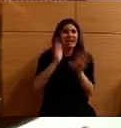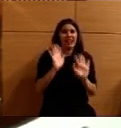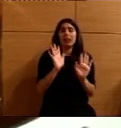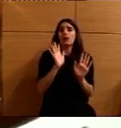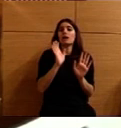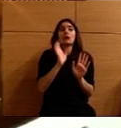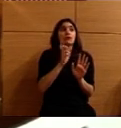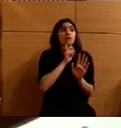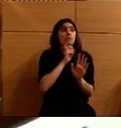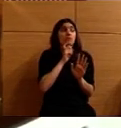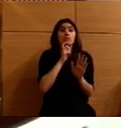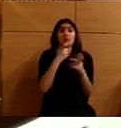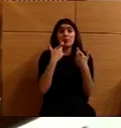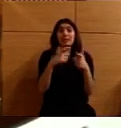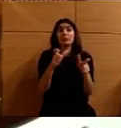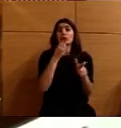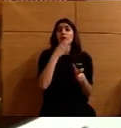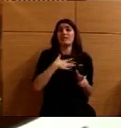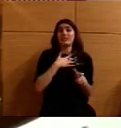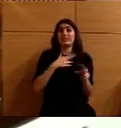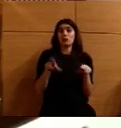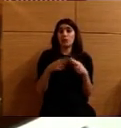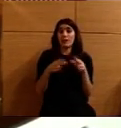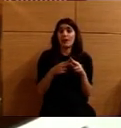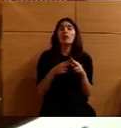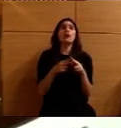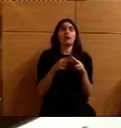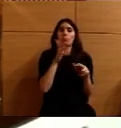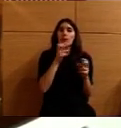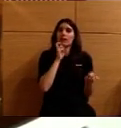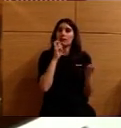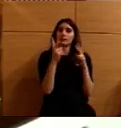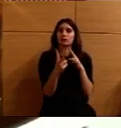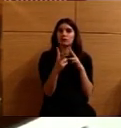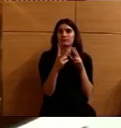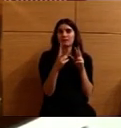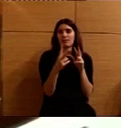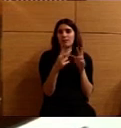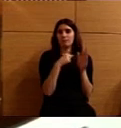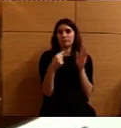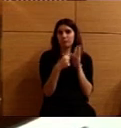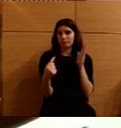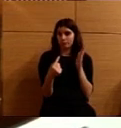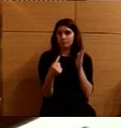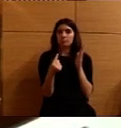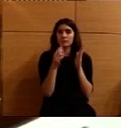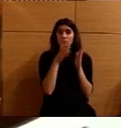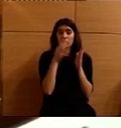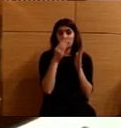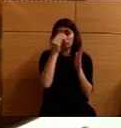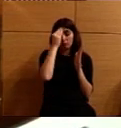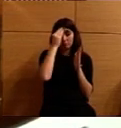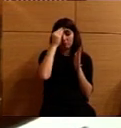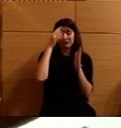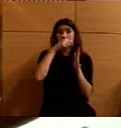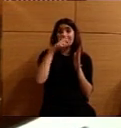en el Departament de Benestar Social, puga donar una resposta ràpida pensant en que quan arribem a iniciar